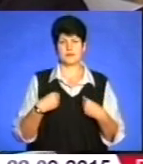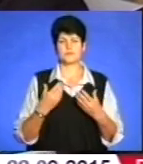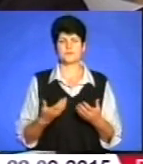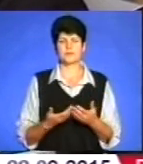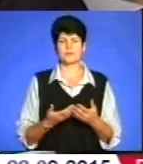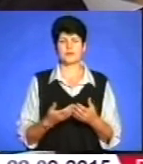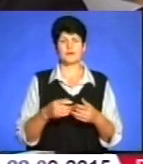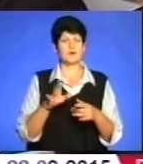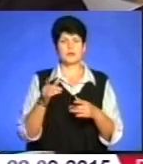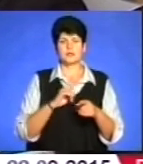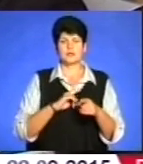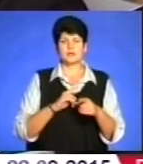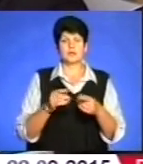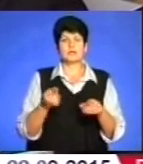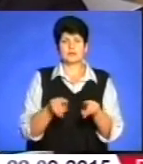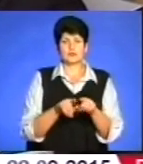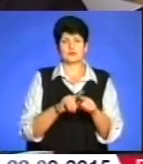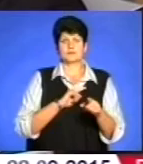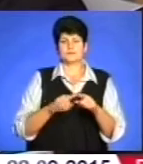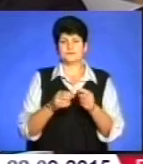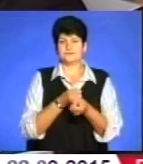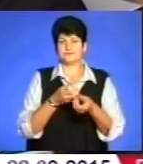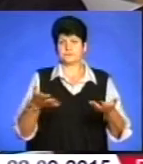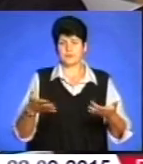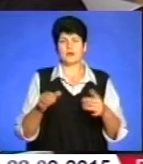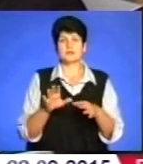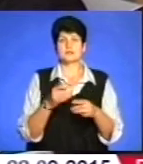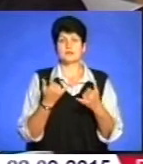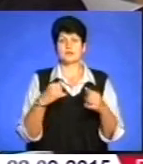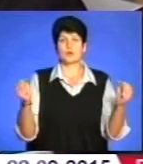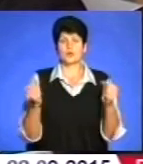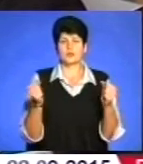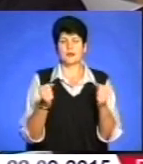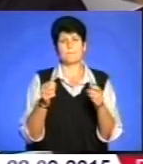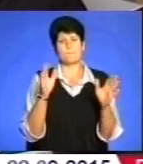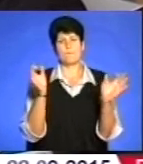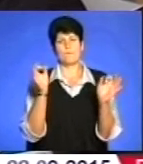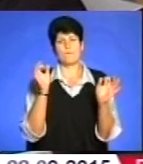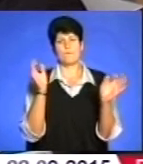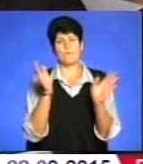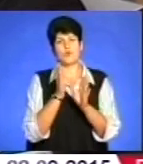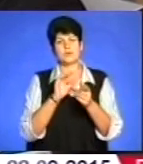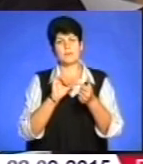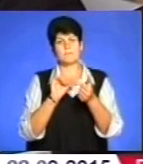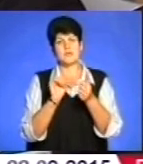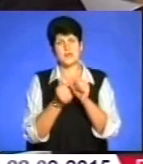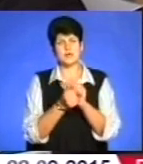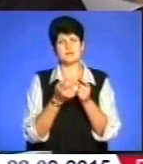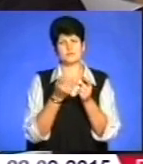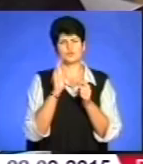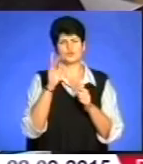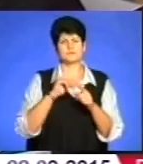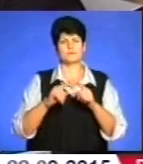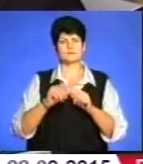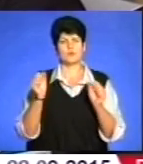тепле термобільо пішло в рух, теж зараз холодає, ну час від часу погода міняється, в більшості вже на холодну йде, тому